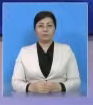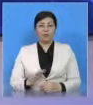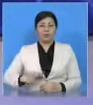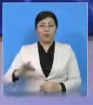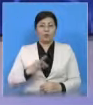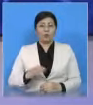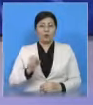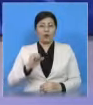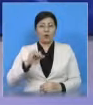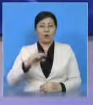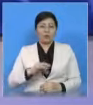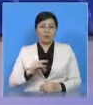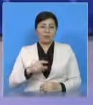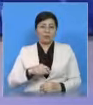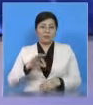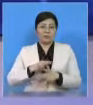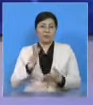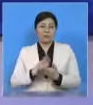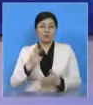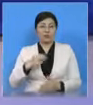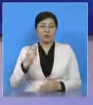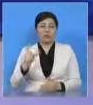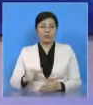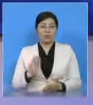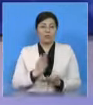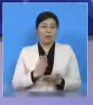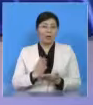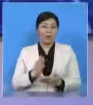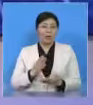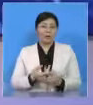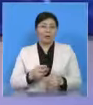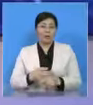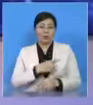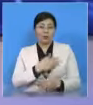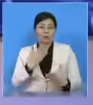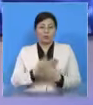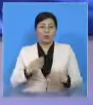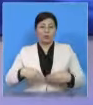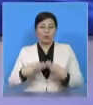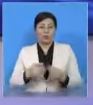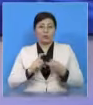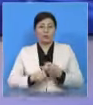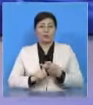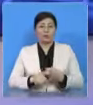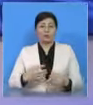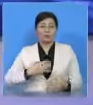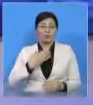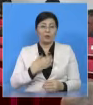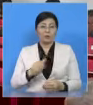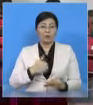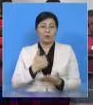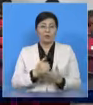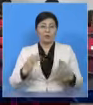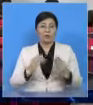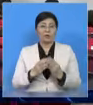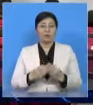Облыста аутизм диагнозы қойылған 200-ден астам бала бар. Оларға медициналық көмек беру, қоғаммен байланыс орнату маңызды. Мемлекеттік мекеме